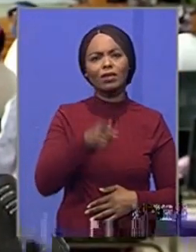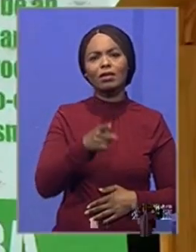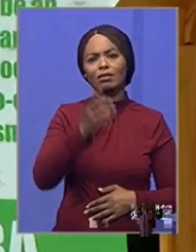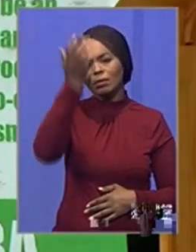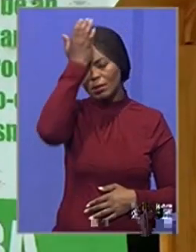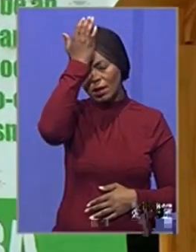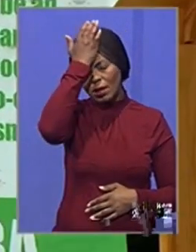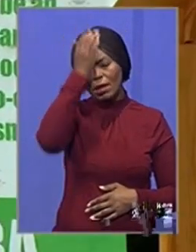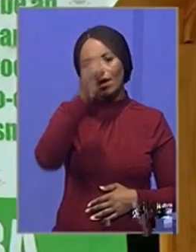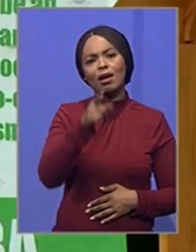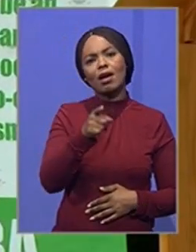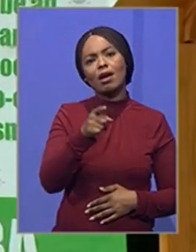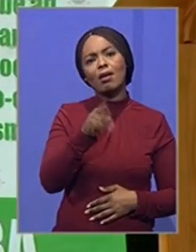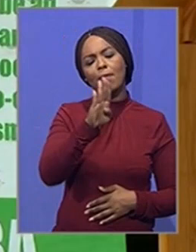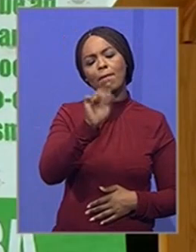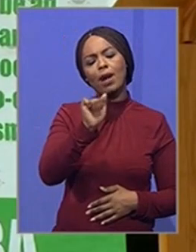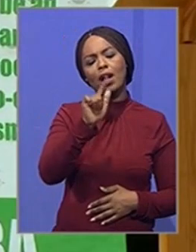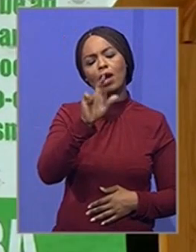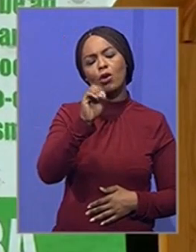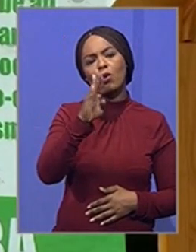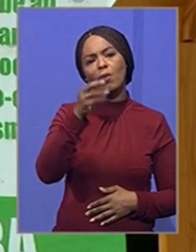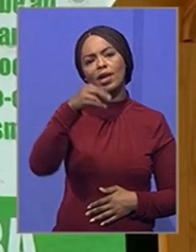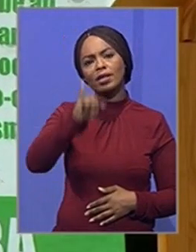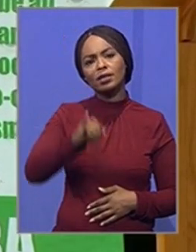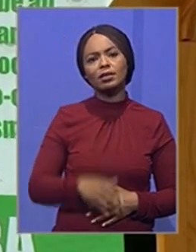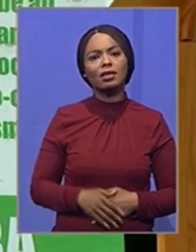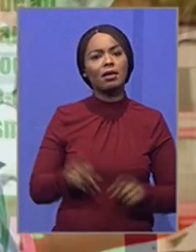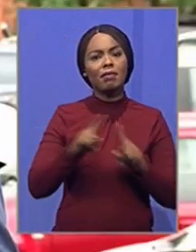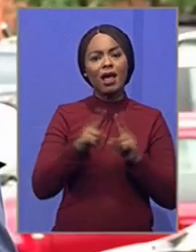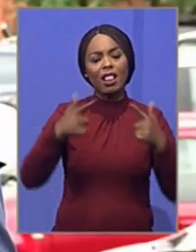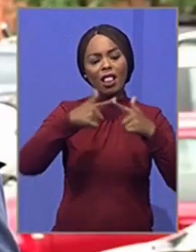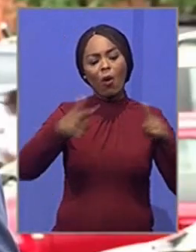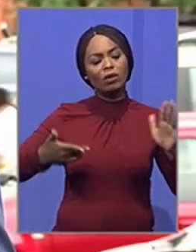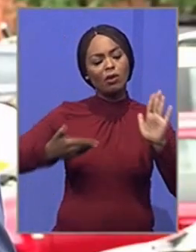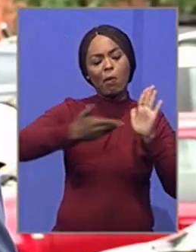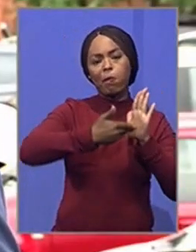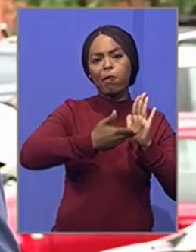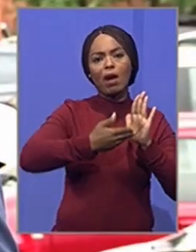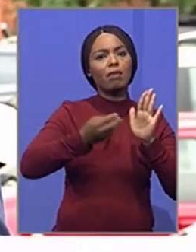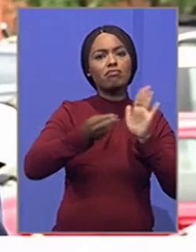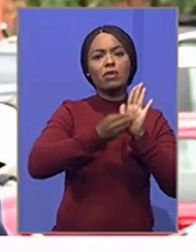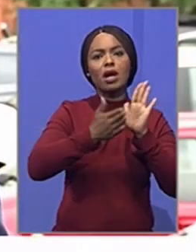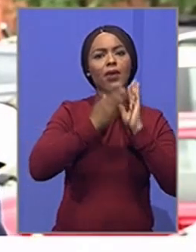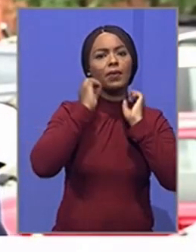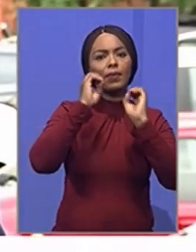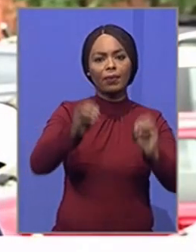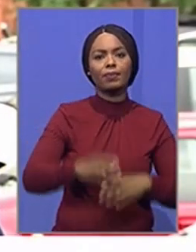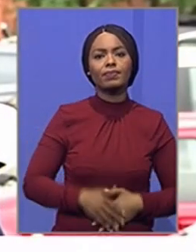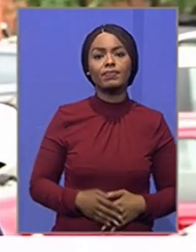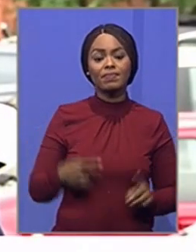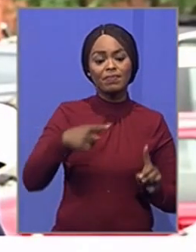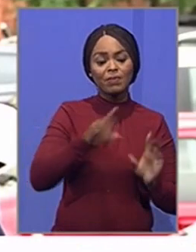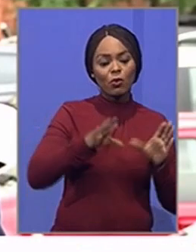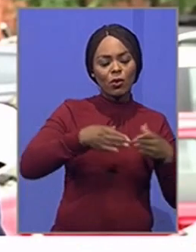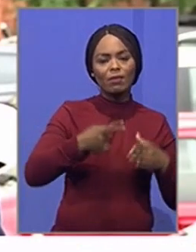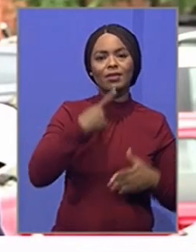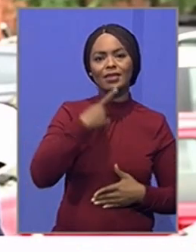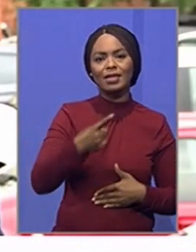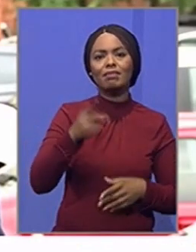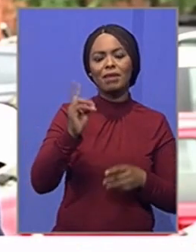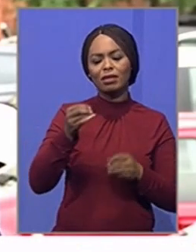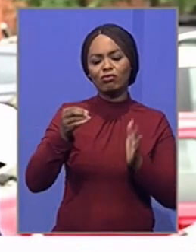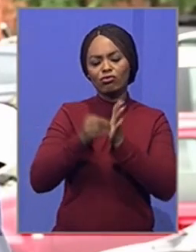ya bona leleme la bona a leo le bamberene. Setšhaba sa Balobedi ke gale ba ipiletša gore polelo ya bobona e be polelo ya semmušo ka keno Afrika